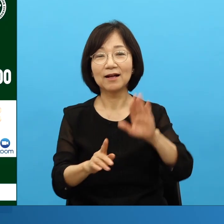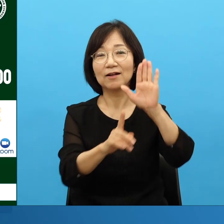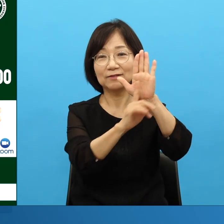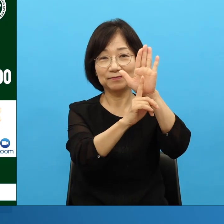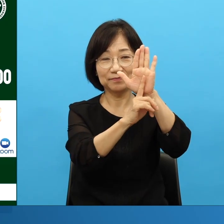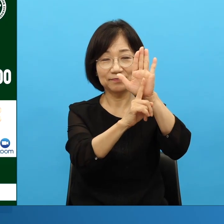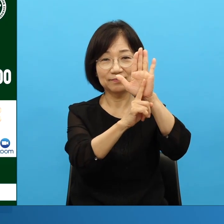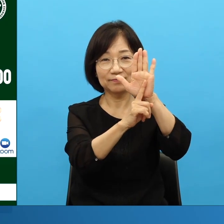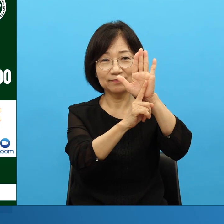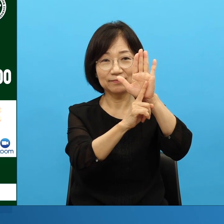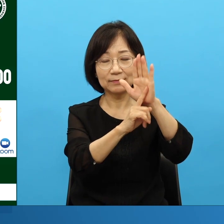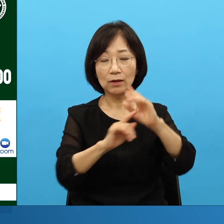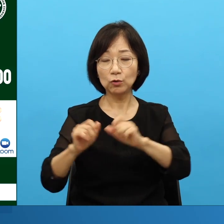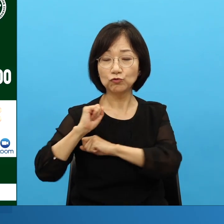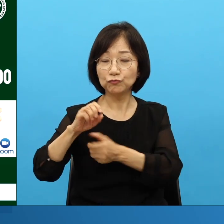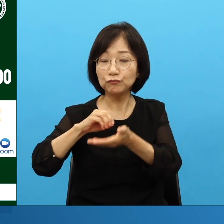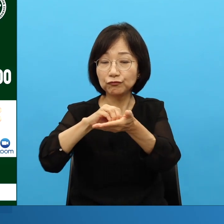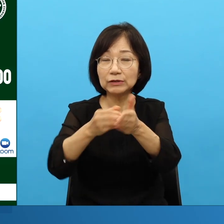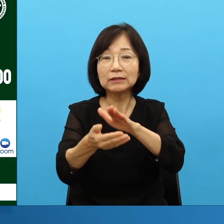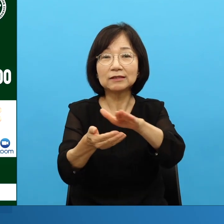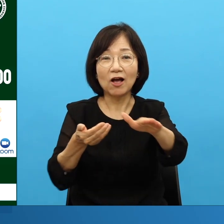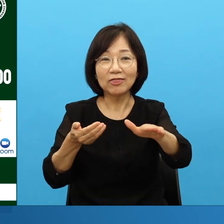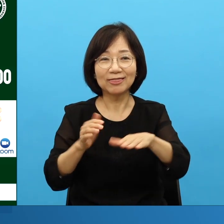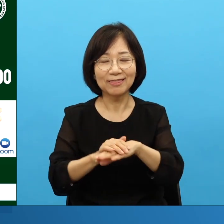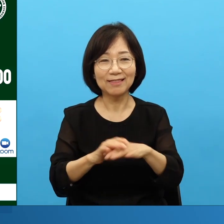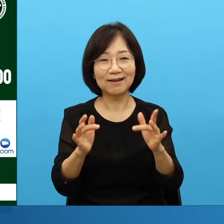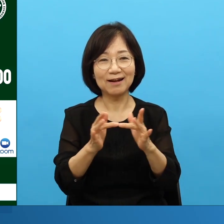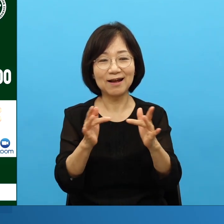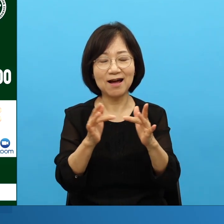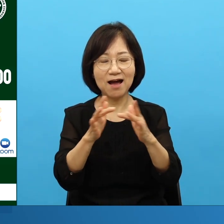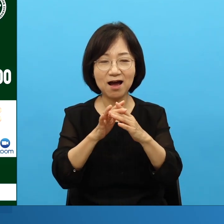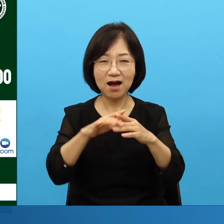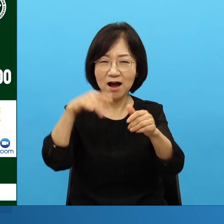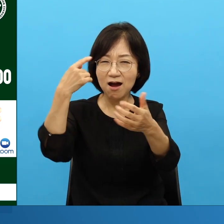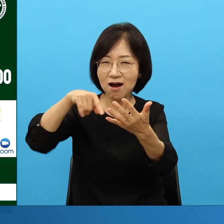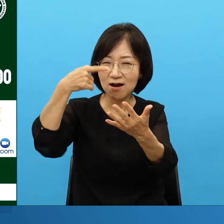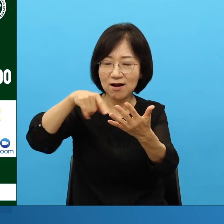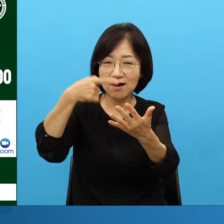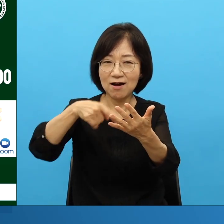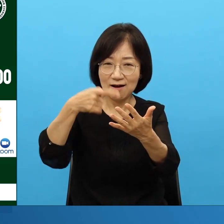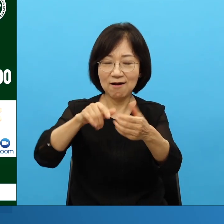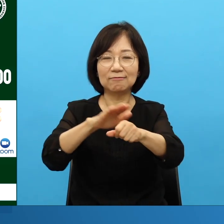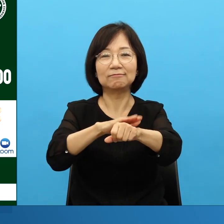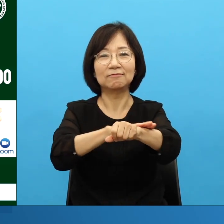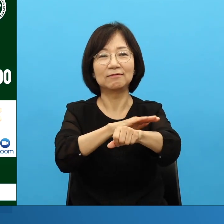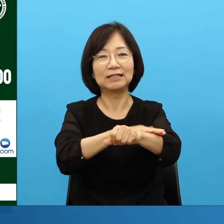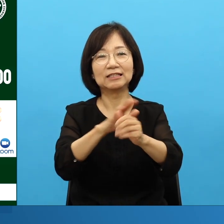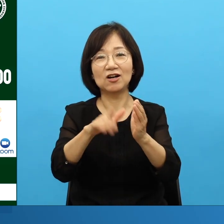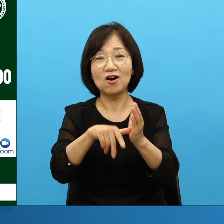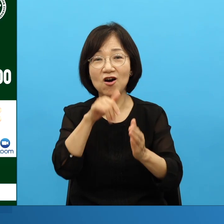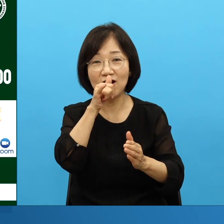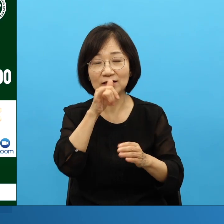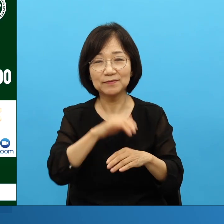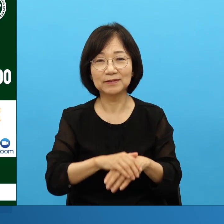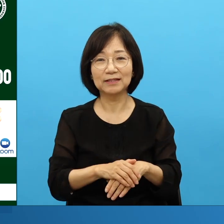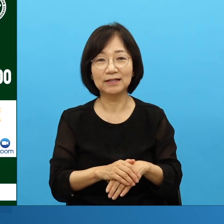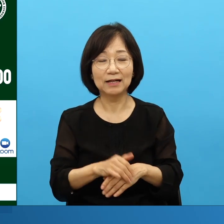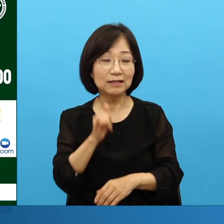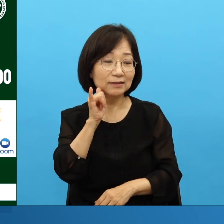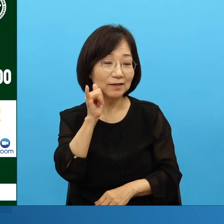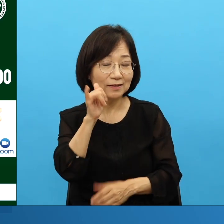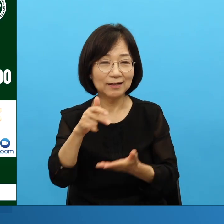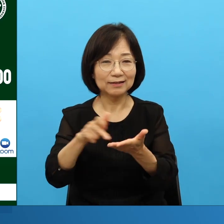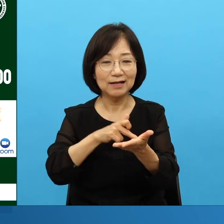공지사항입니다. 군입대 전 랩넌트 온라인 인턴십이 오는 22일 온라인으로 진행됩니다. 전화 또는